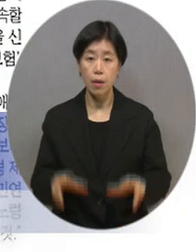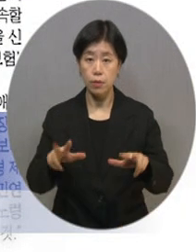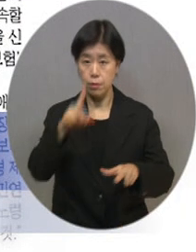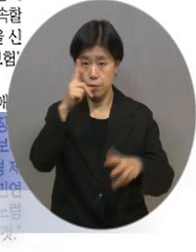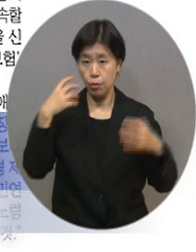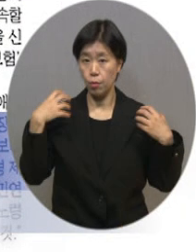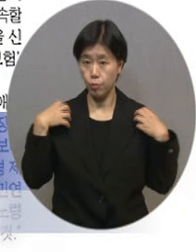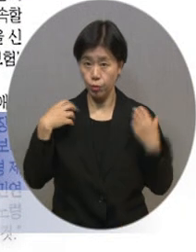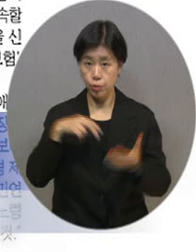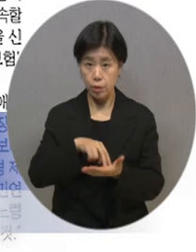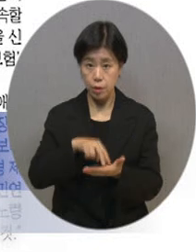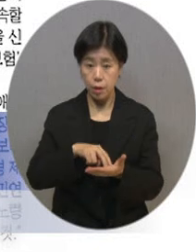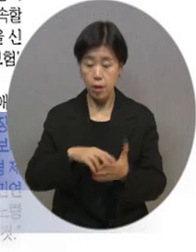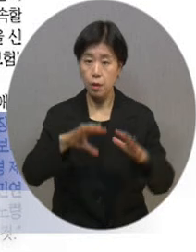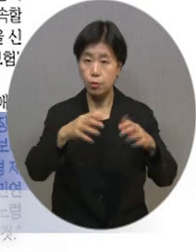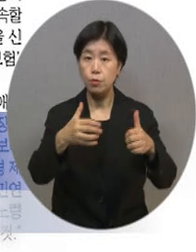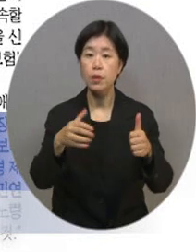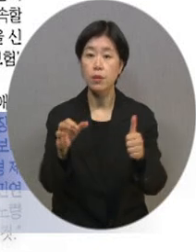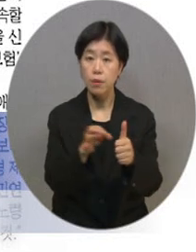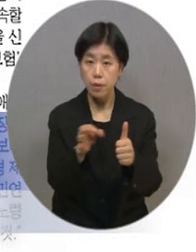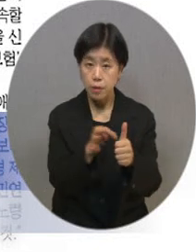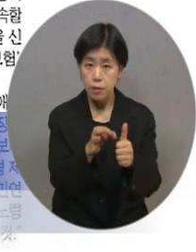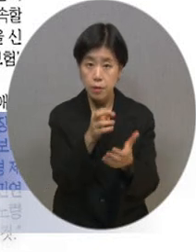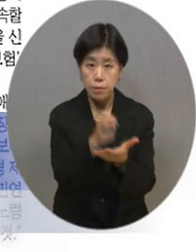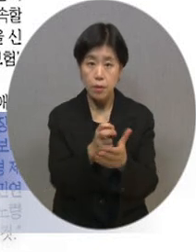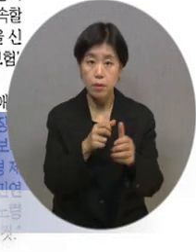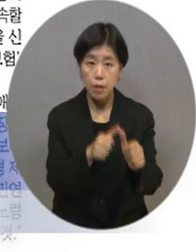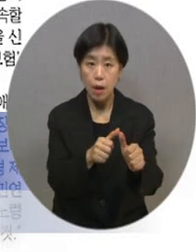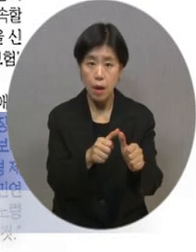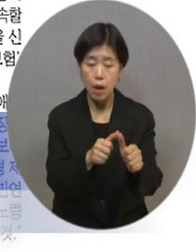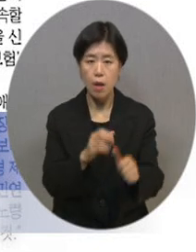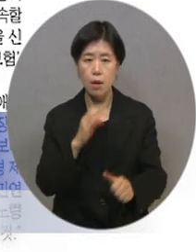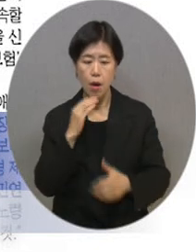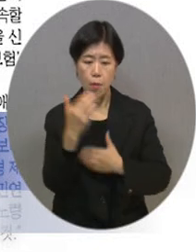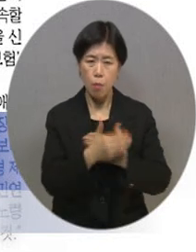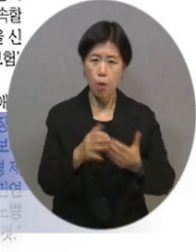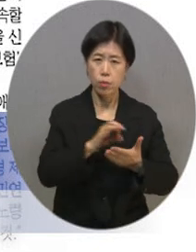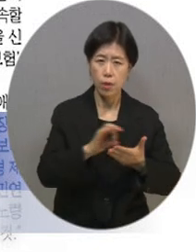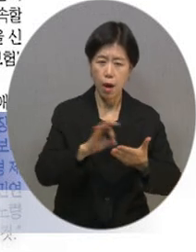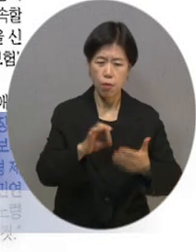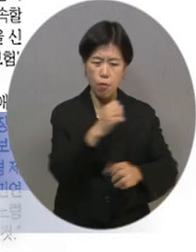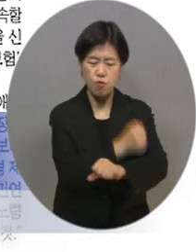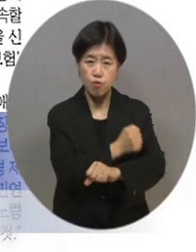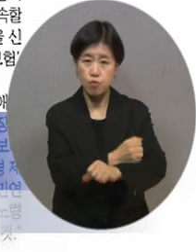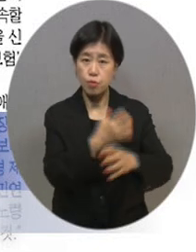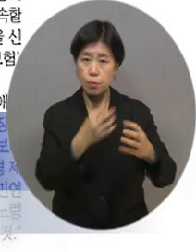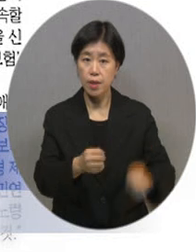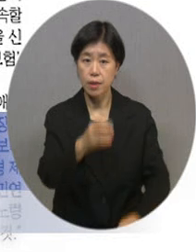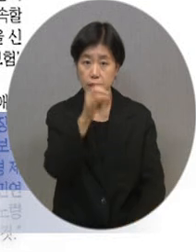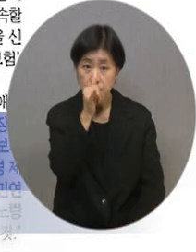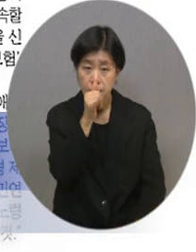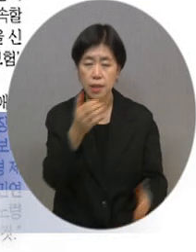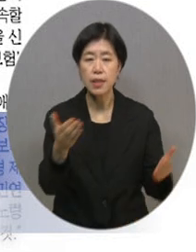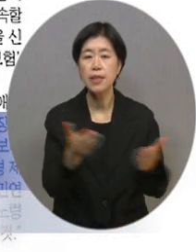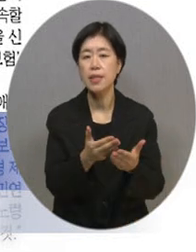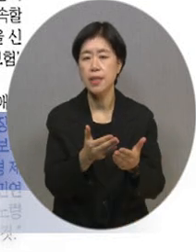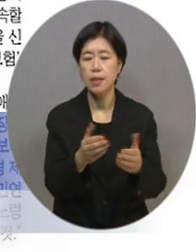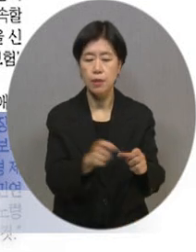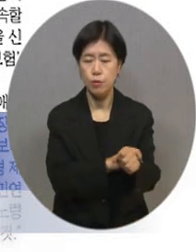현재 정부는 국민 연금법에 따라이 강도 높은 노동으로 인한 상대적 기대여명이 짧은